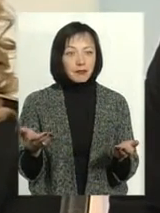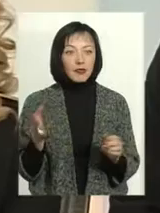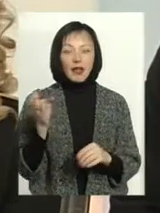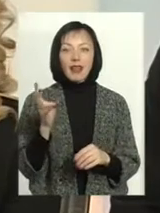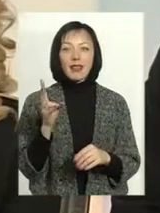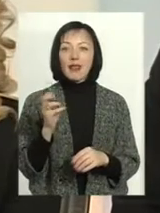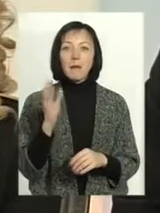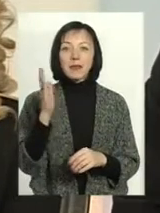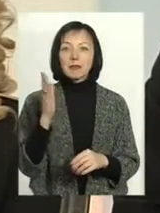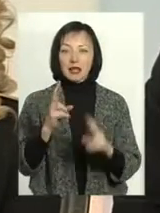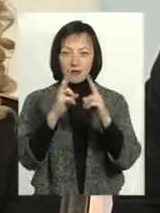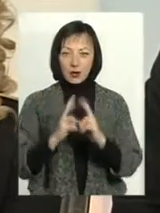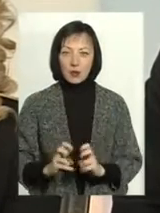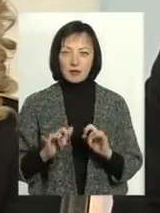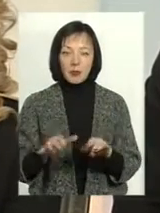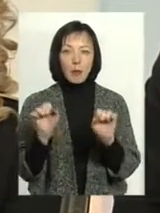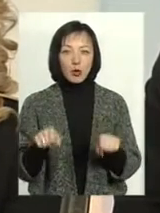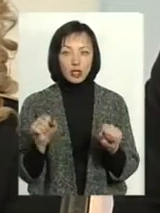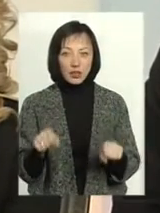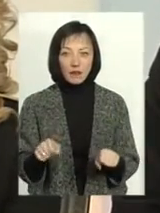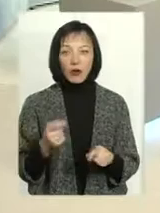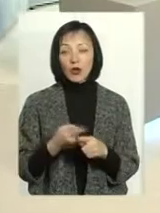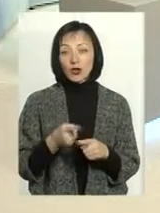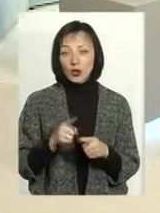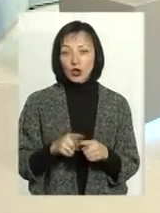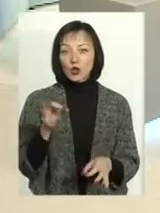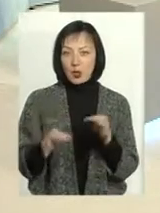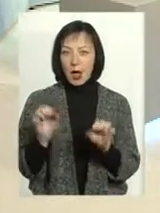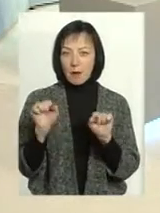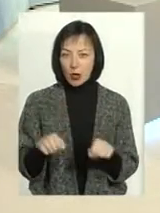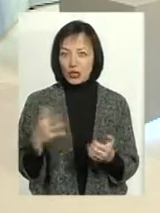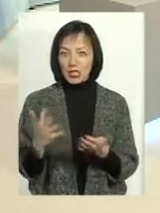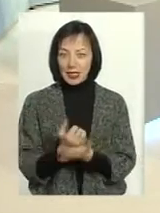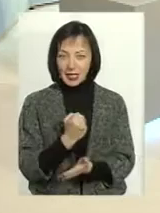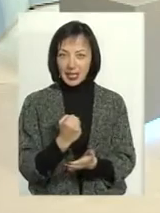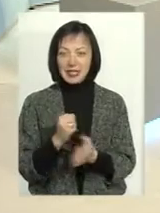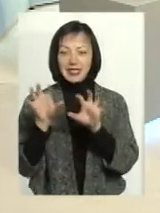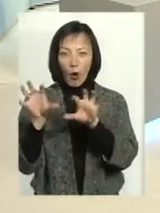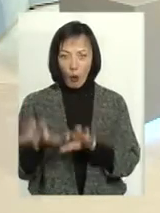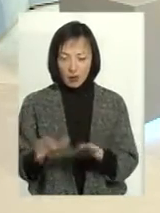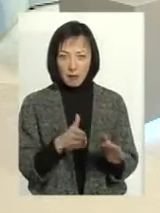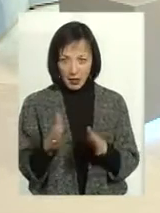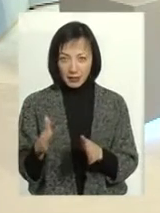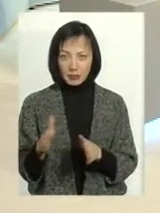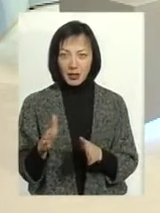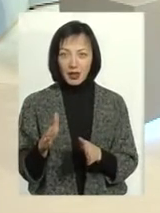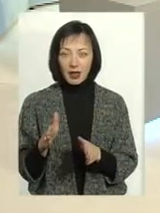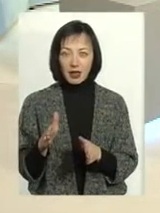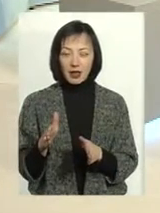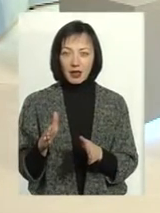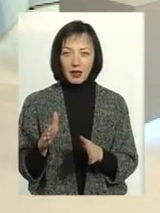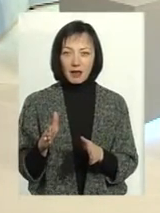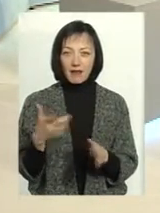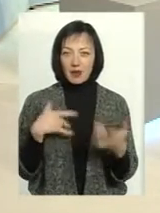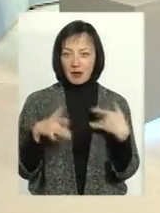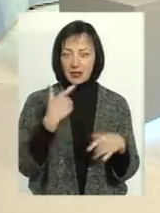неперспективний, як кажуть, розгляд справи, можливо. Тобто суддя може знайти законний механізм і виправдати себе